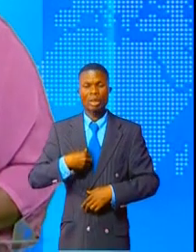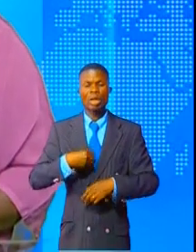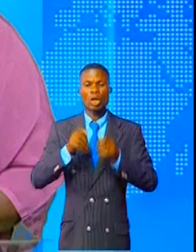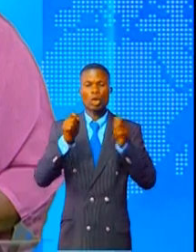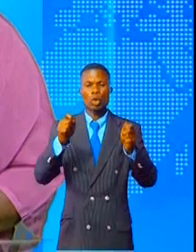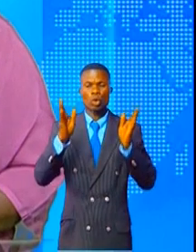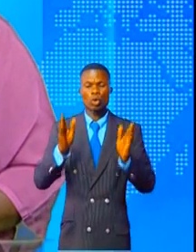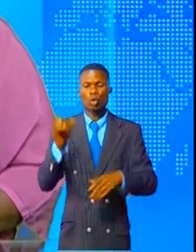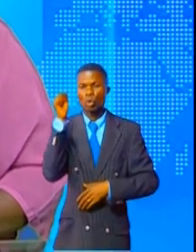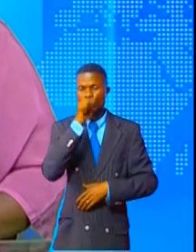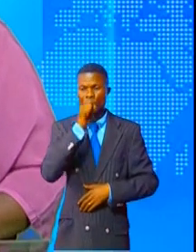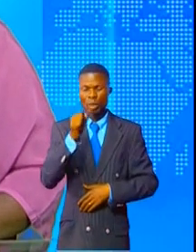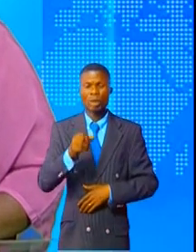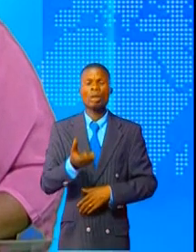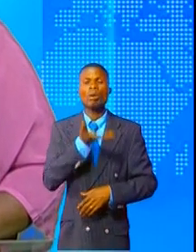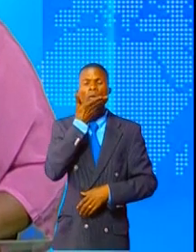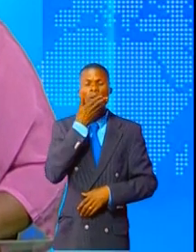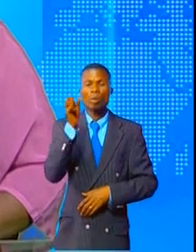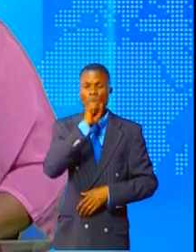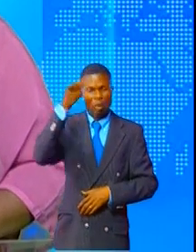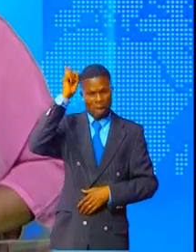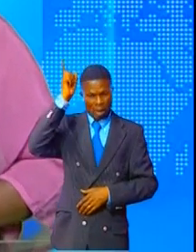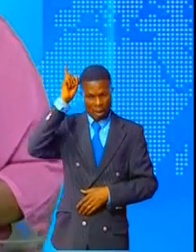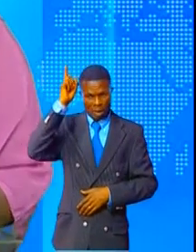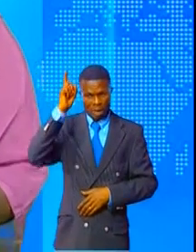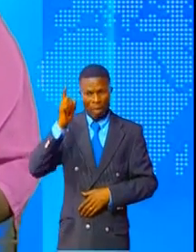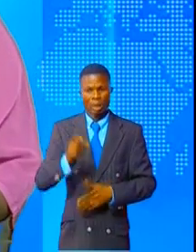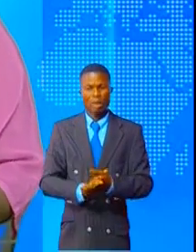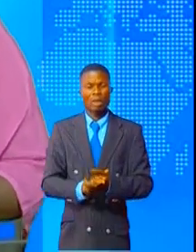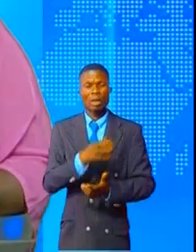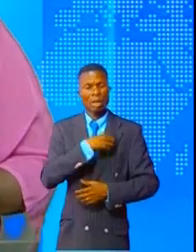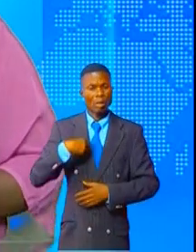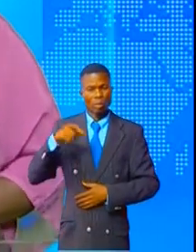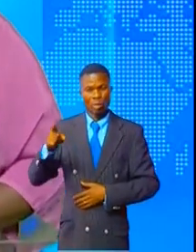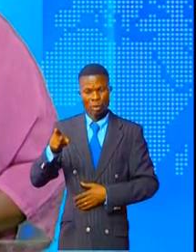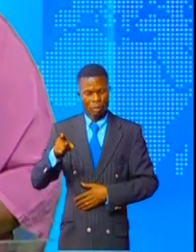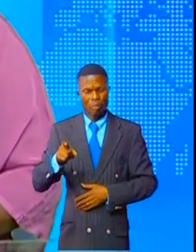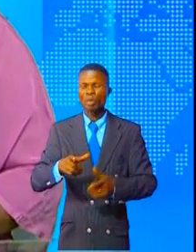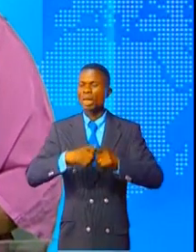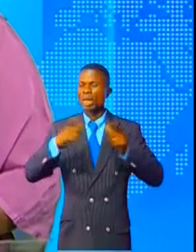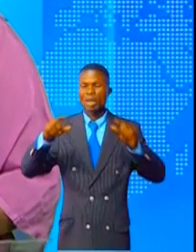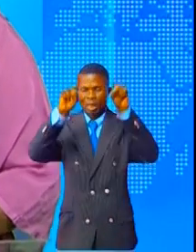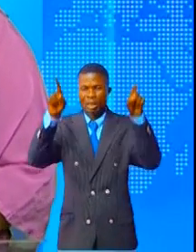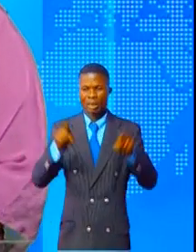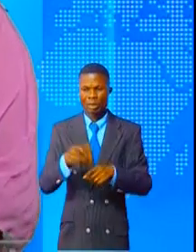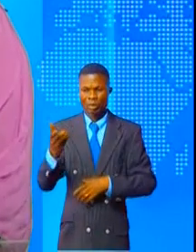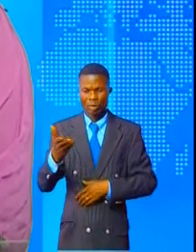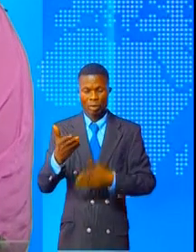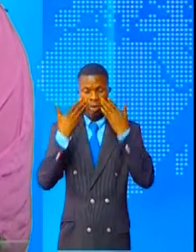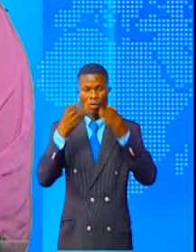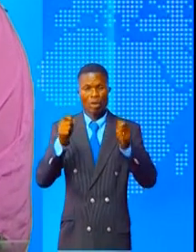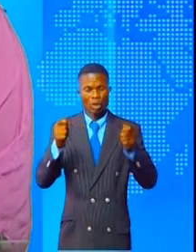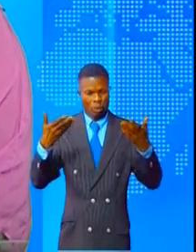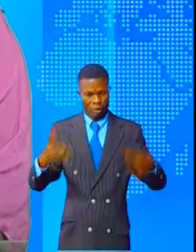émissions musicales telles que makolo misy qui est à rouhia bordeaux passé puis à cette grande figure de la télévision en fin